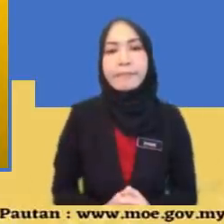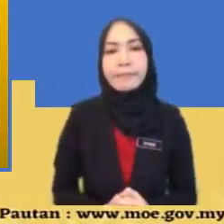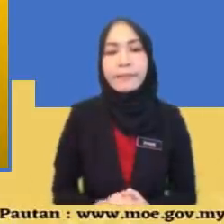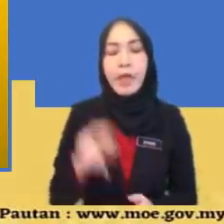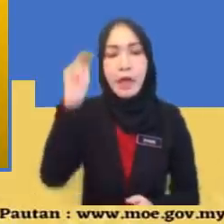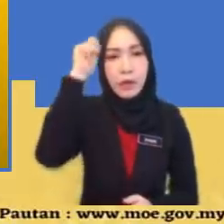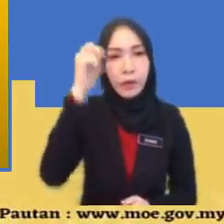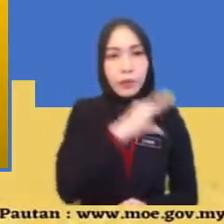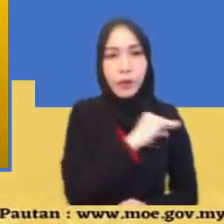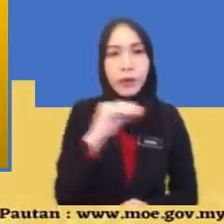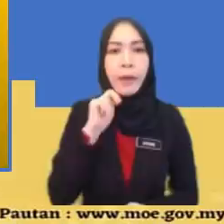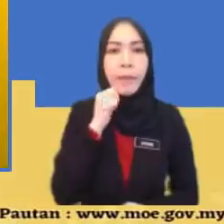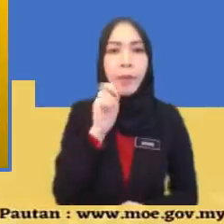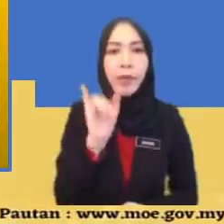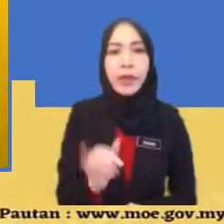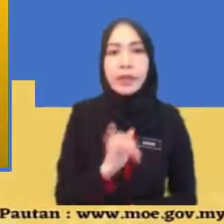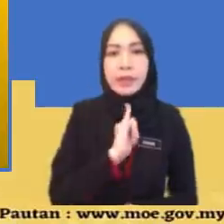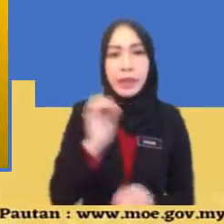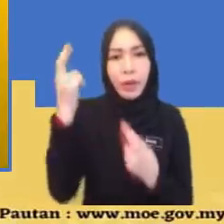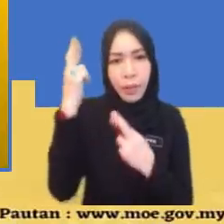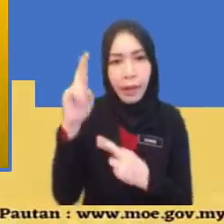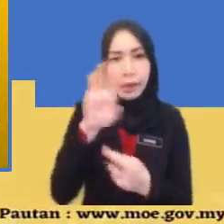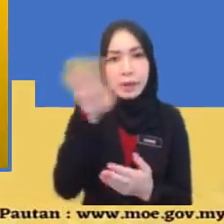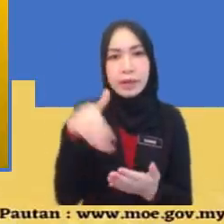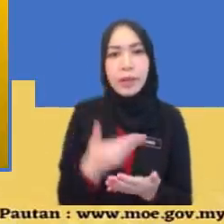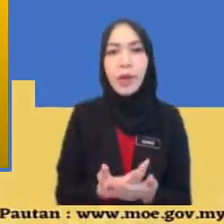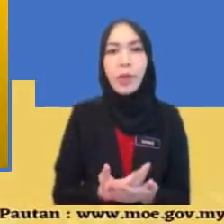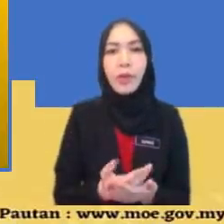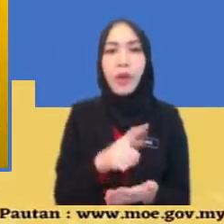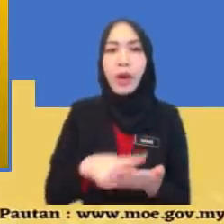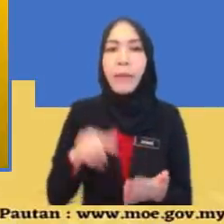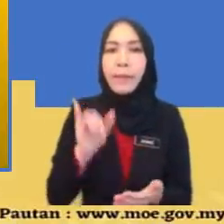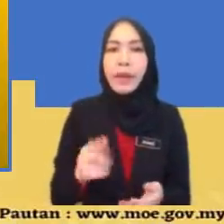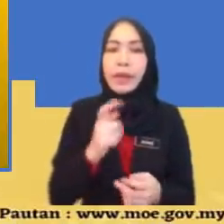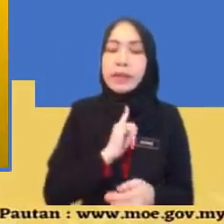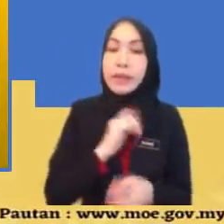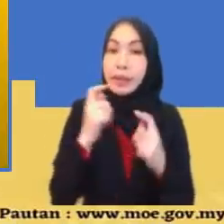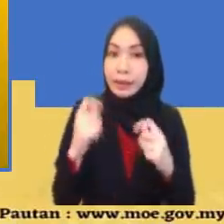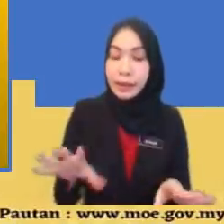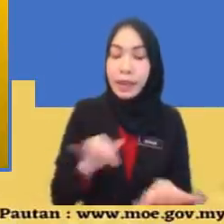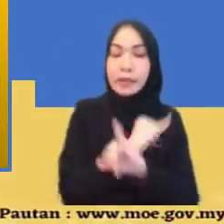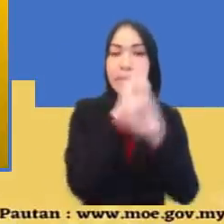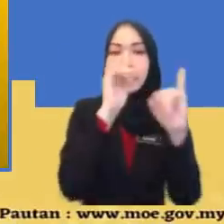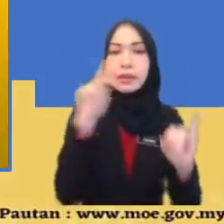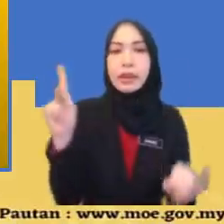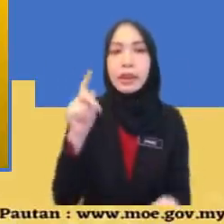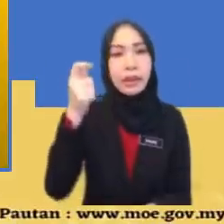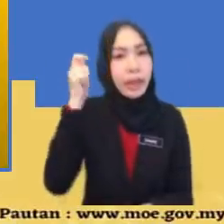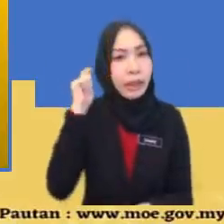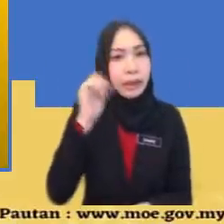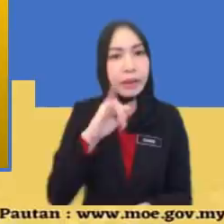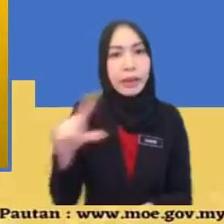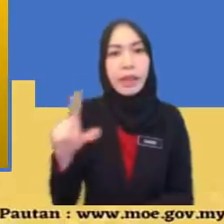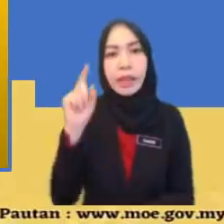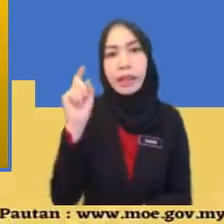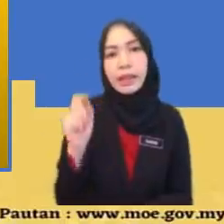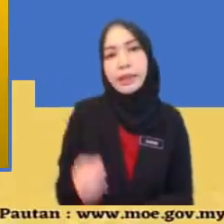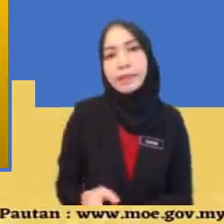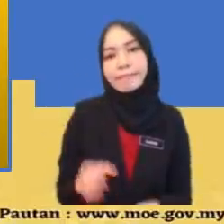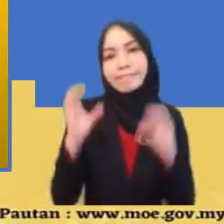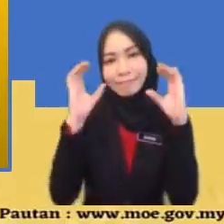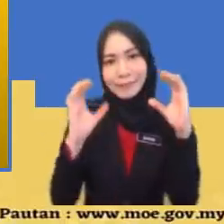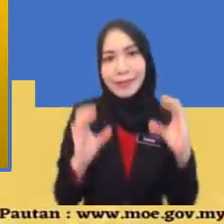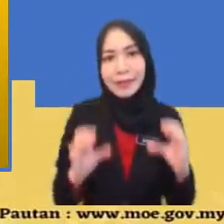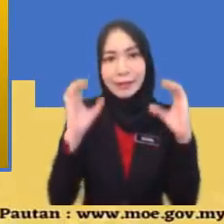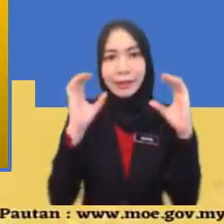yang saya hormati sekalian aku yang saya jelaskan tadi adalah berupa beberapa strategi yang dicadangkan untuk